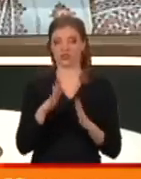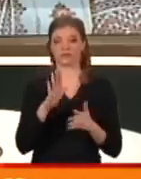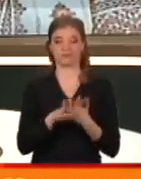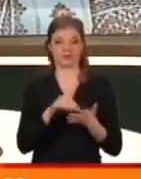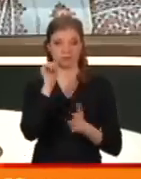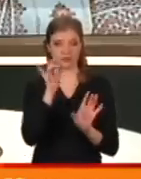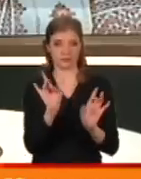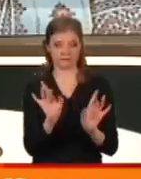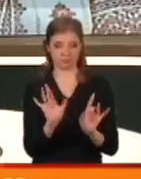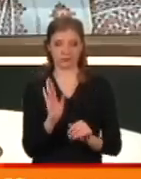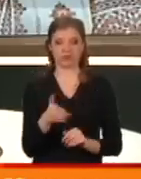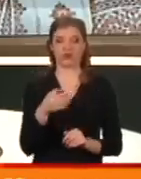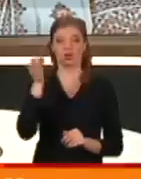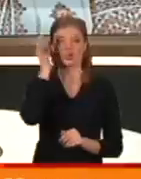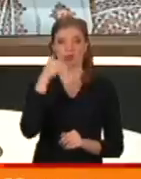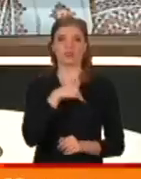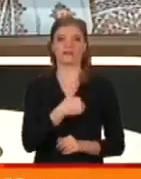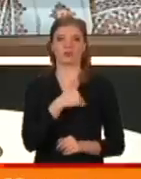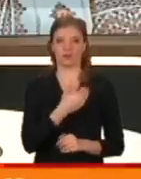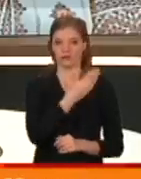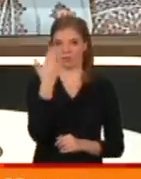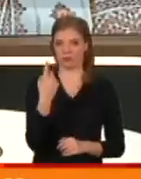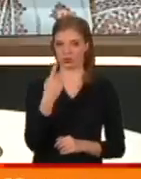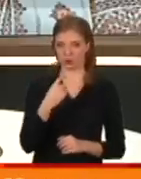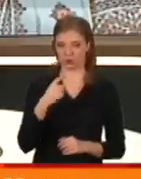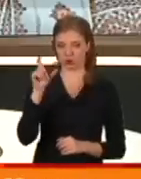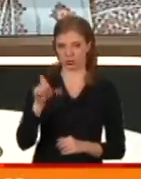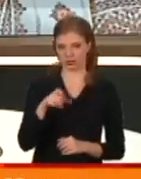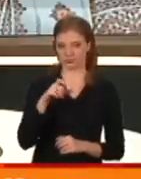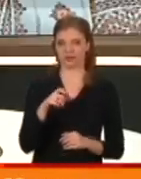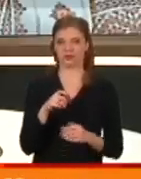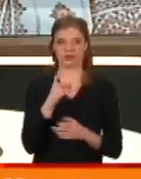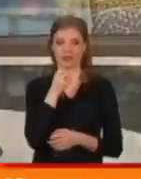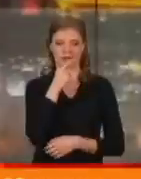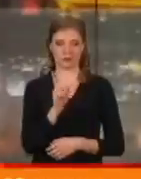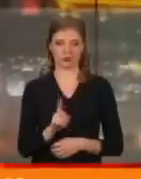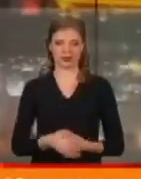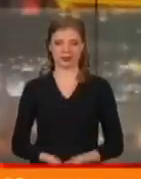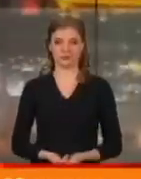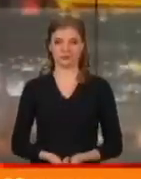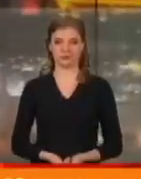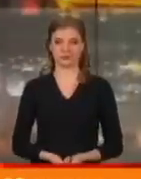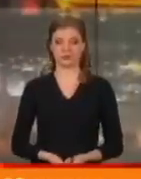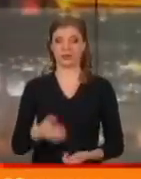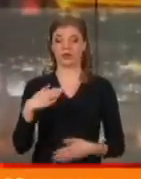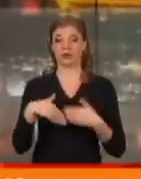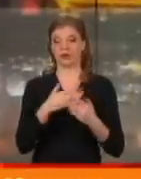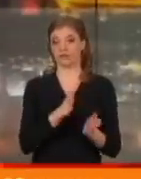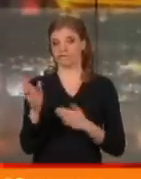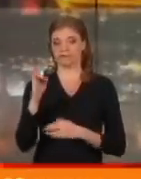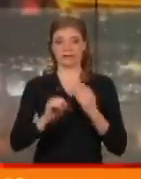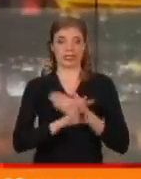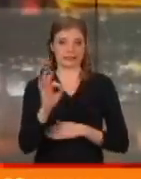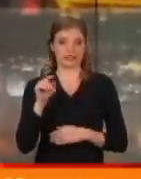продовженні серії інтерв'ю завтра спогади вдови Героя Небесної Сотні Віктора Швеця не пропустіть. Йдемо на схід. Там